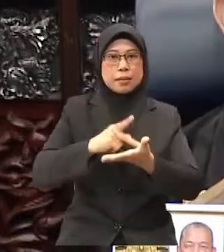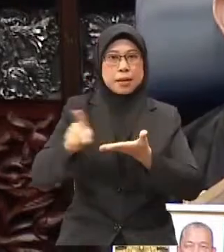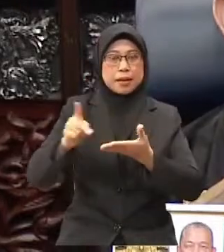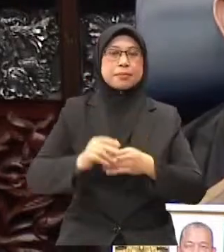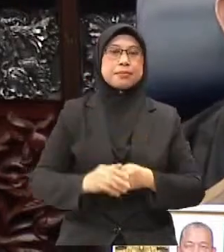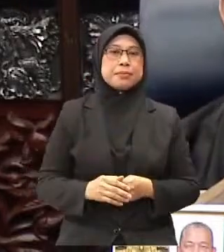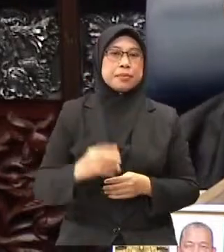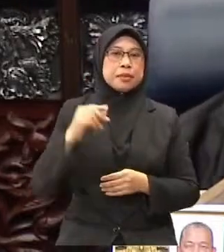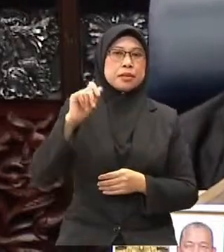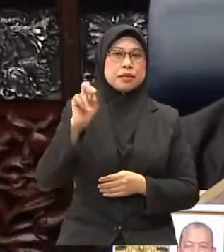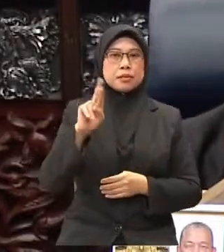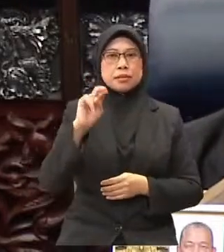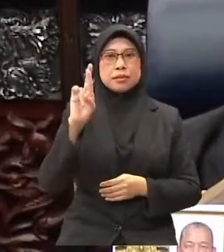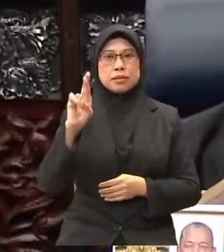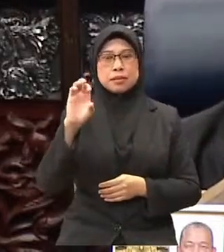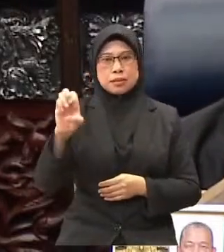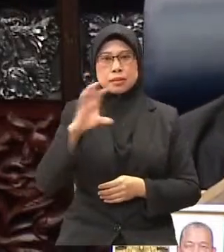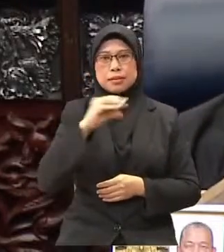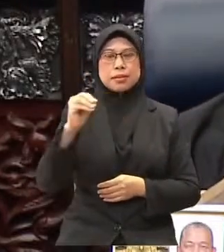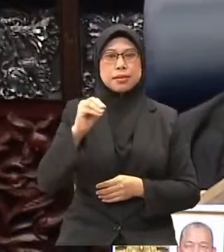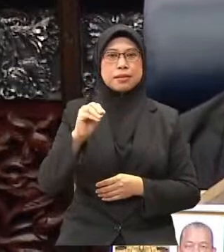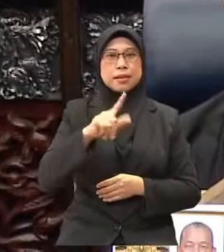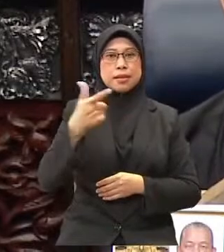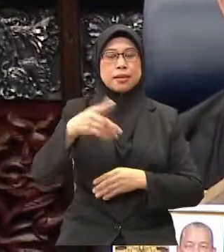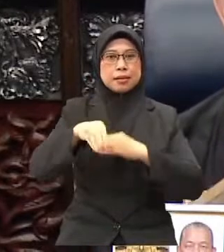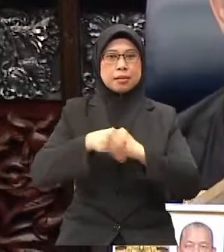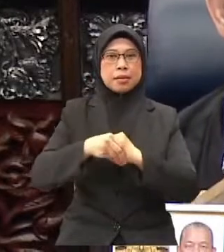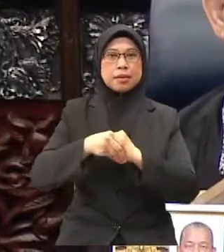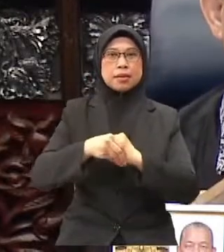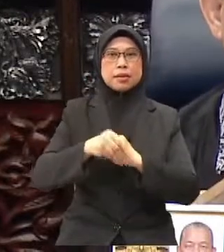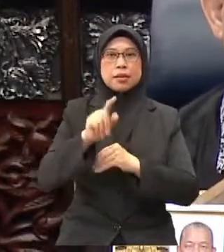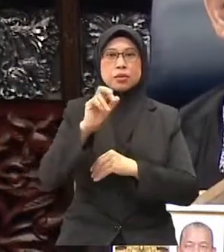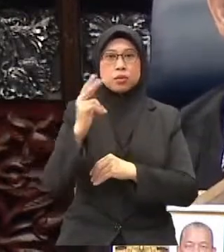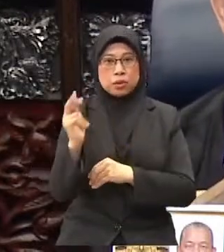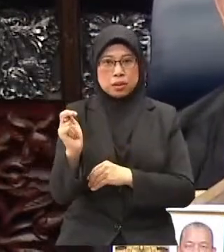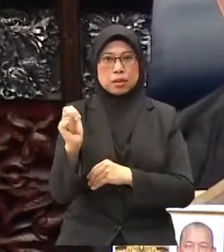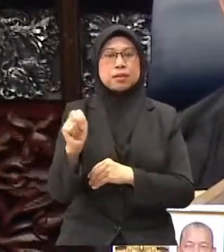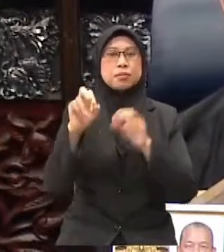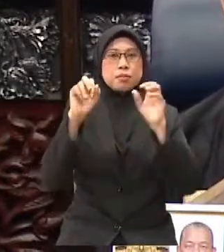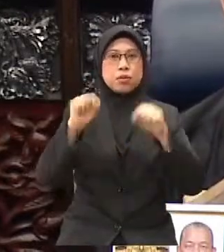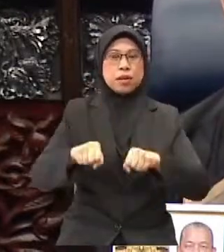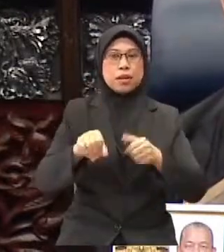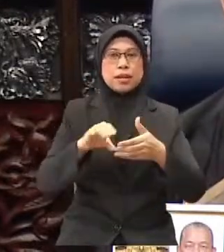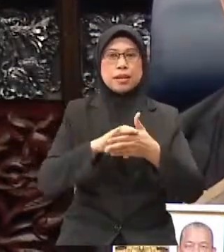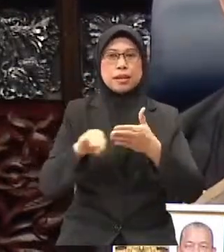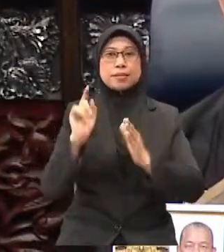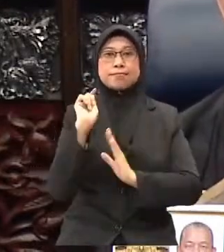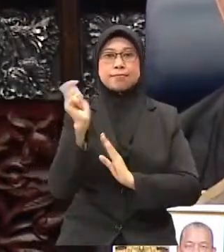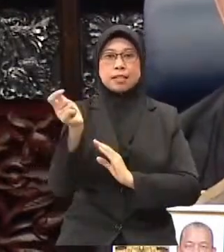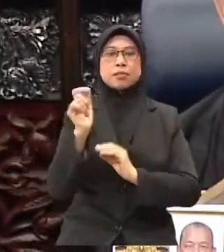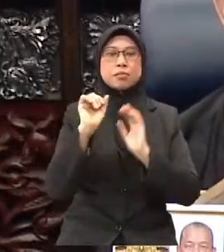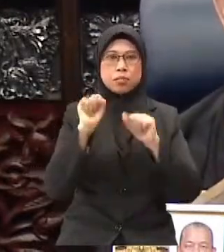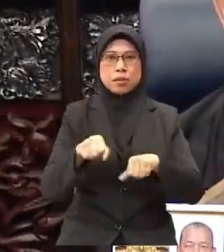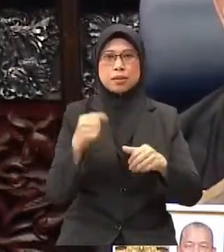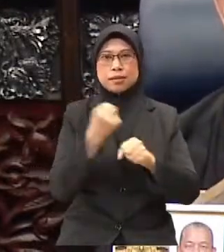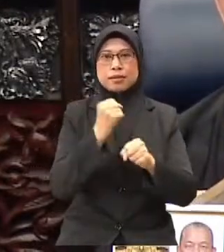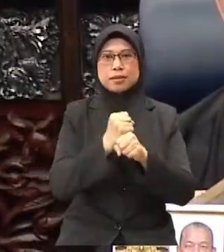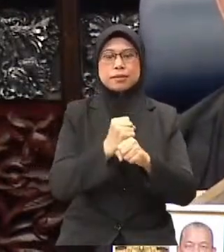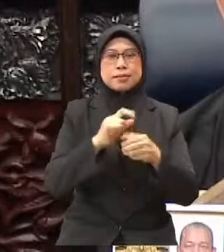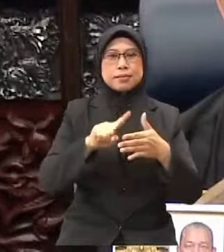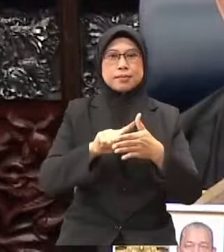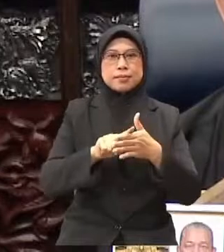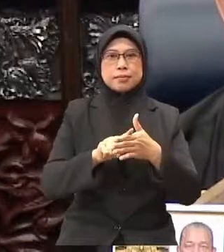selain kaedah pembayaran sedia ada yang menggunakan KAD Tou and go ataupun token kerja-kerja design dan development dijangka akan mula pada